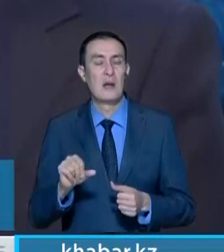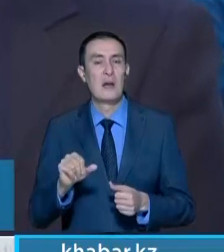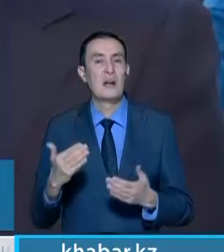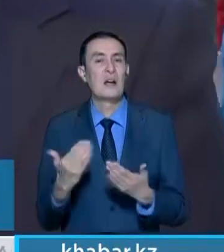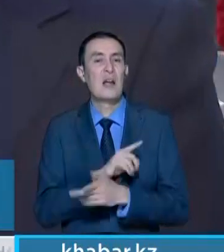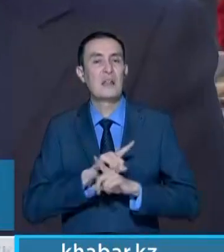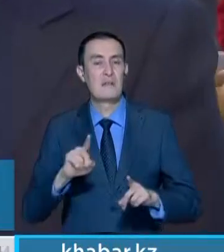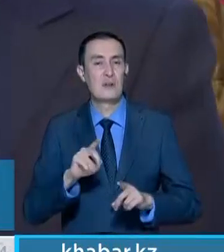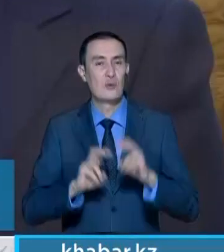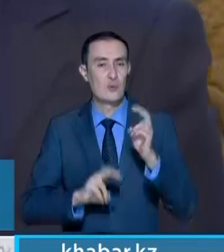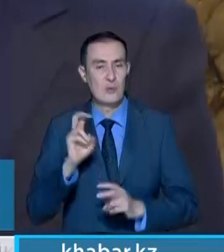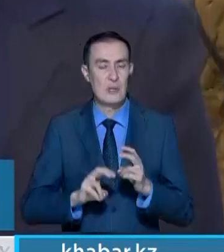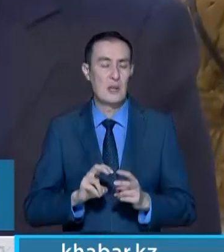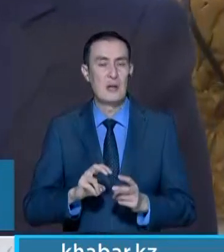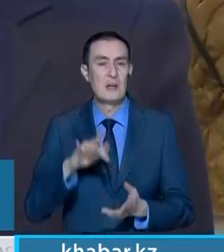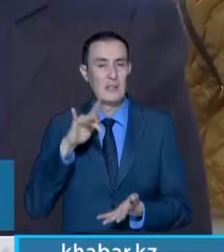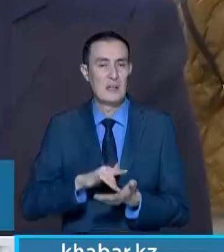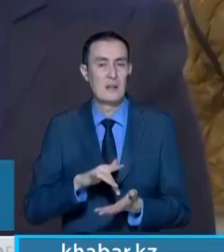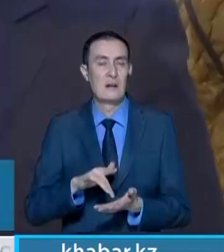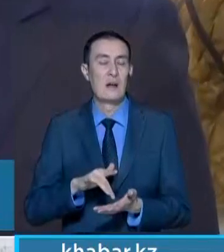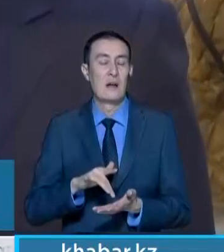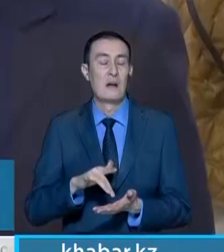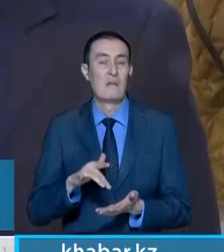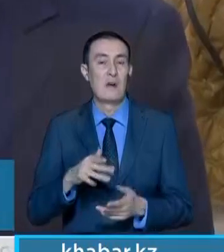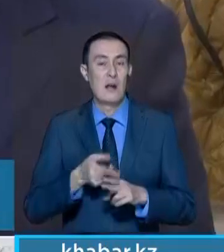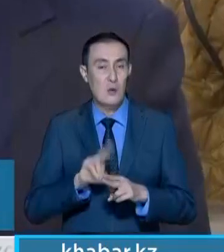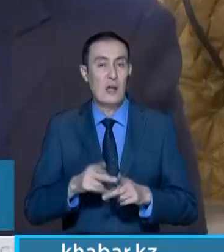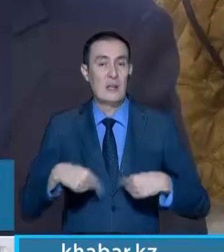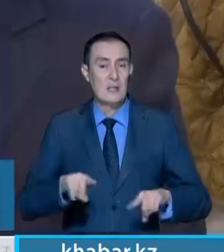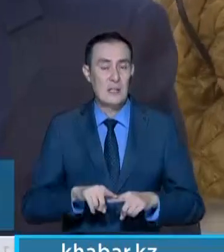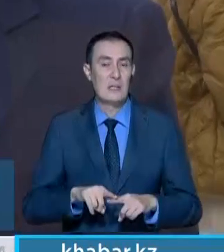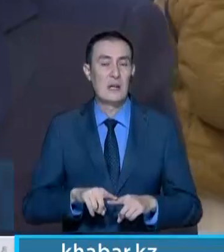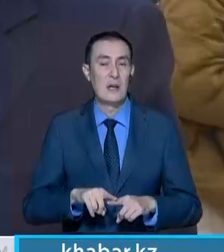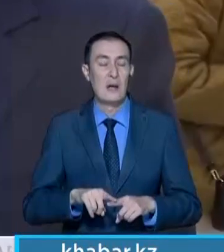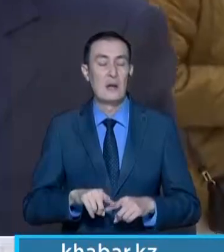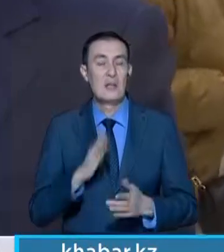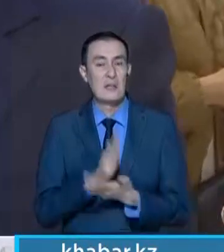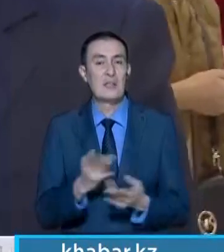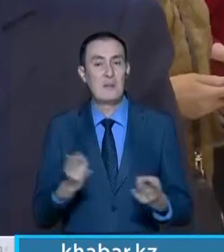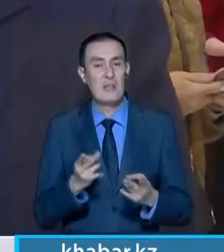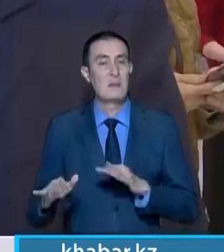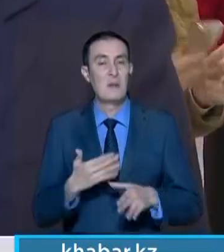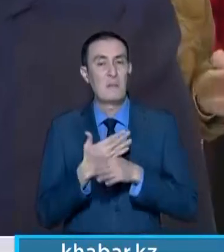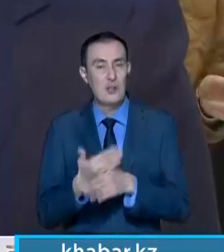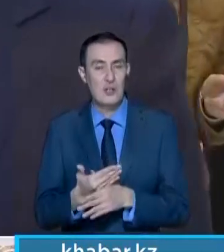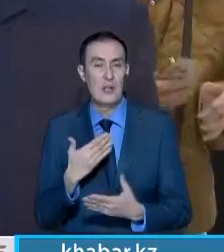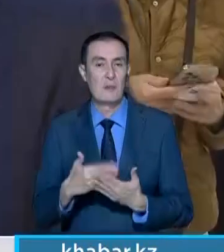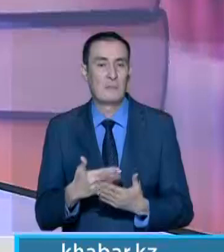индустрий, Центр развития креативных индустрий «Алматы Креатив». В рамках данной организации вот эти все необходимые меры поддержки оказываются.